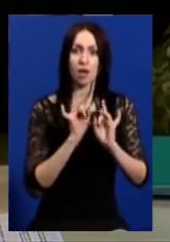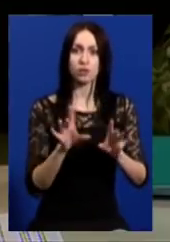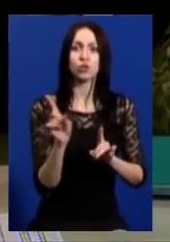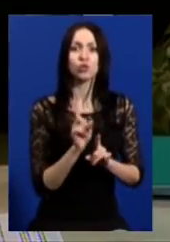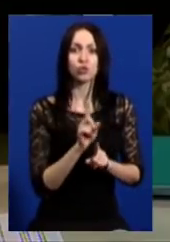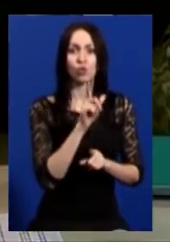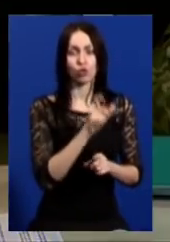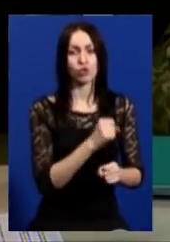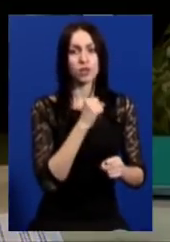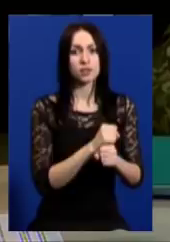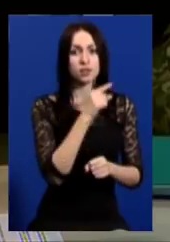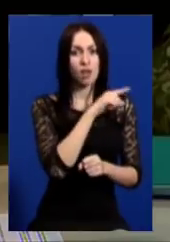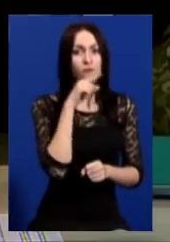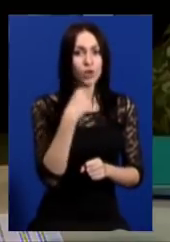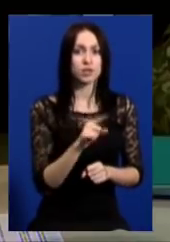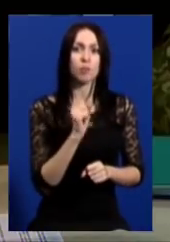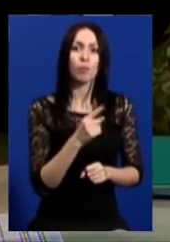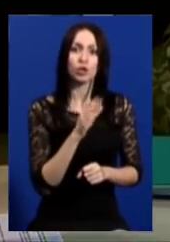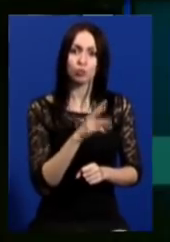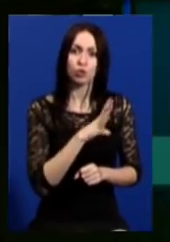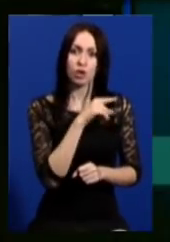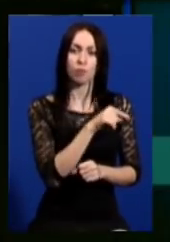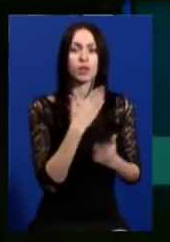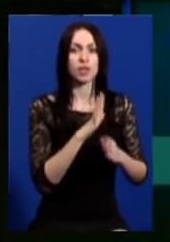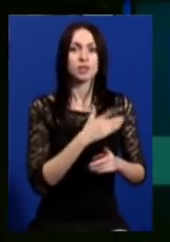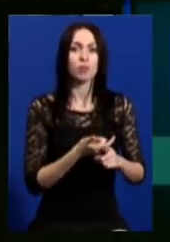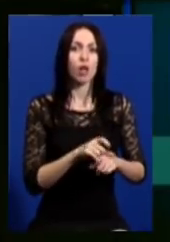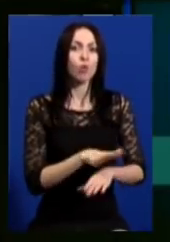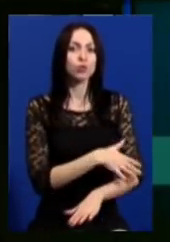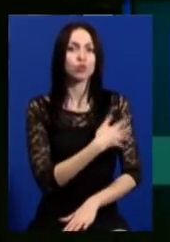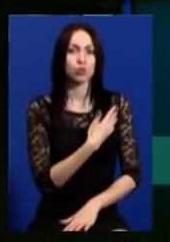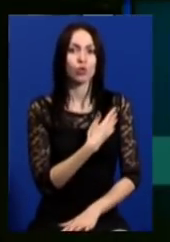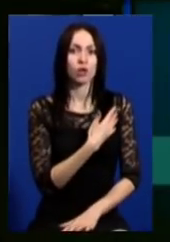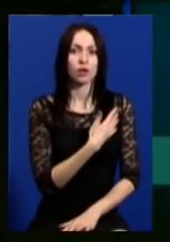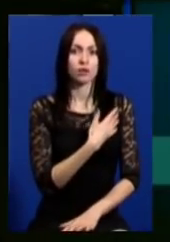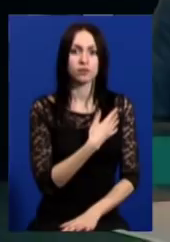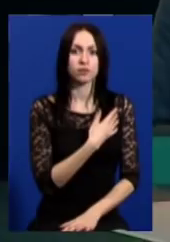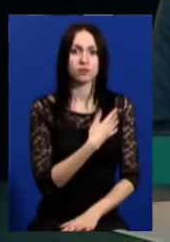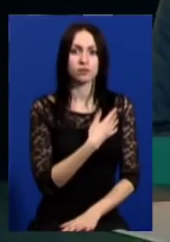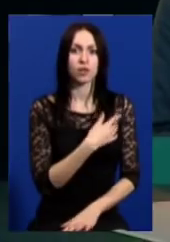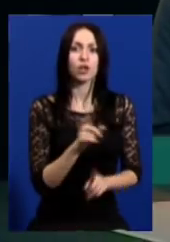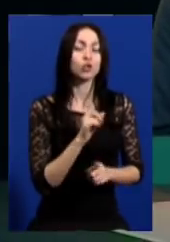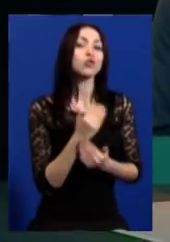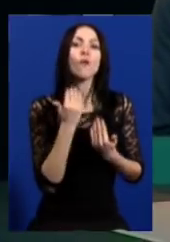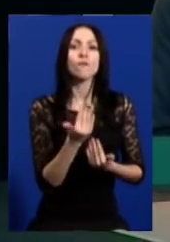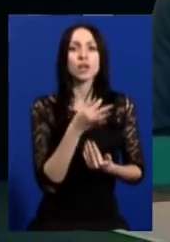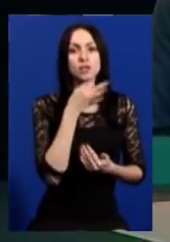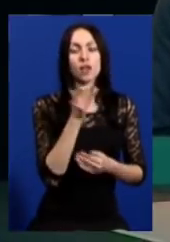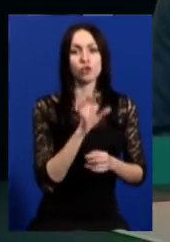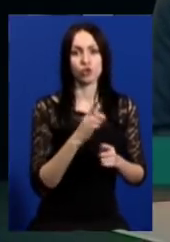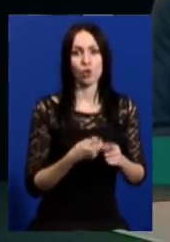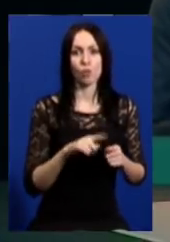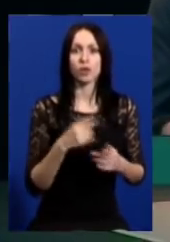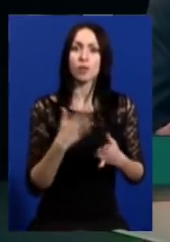що людина робила в Росії, чому там була, надто якщо вона була там так довго. Що ви скажете про це?